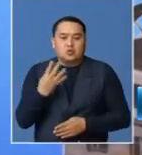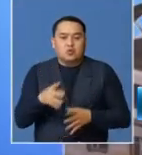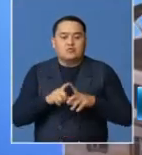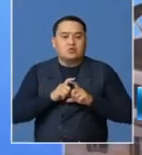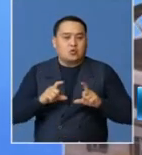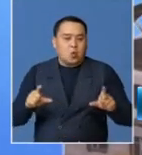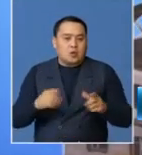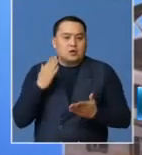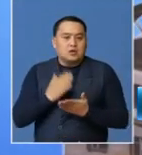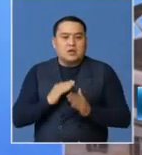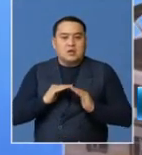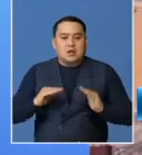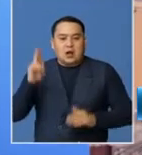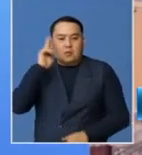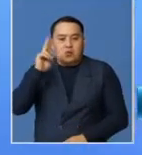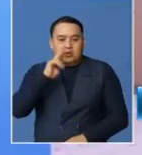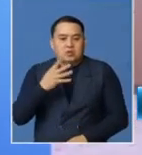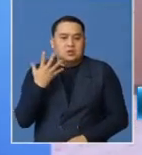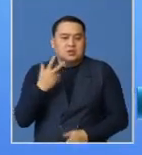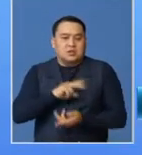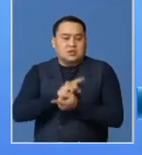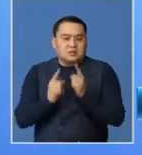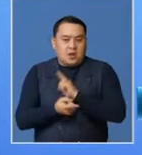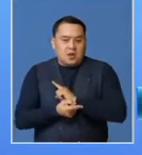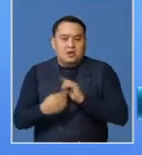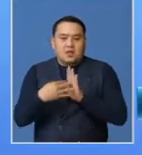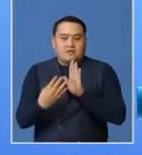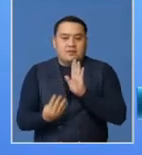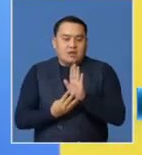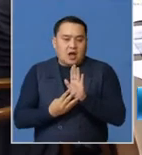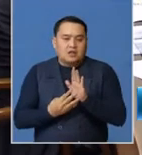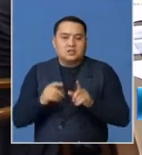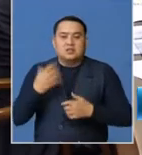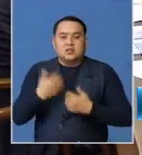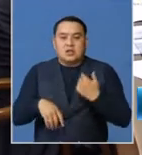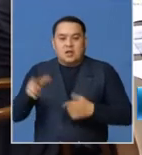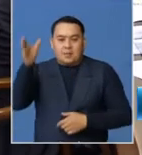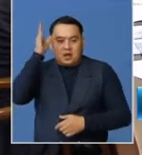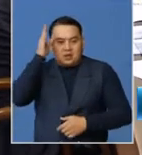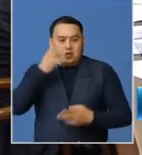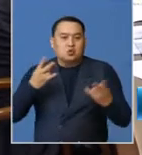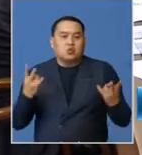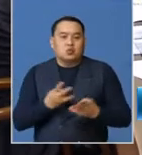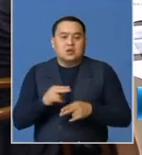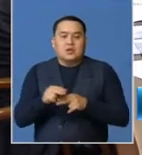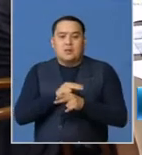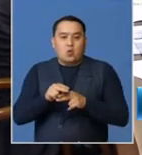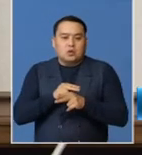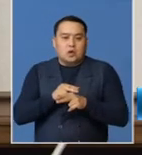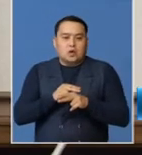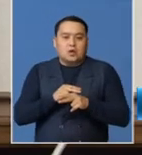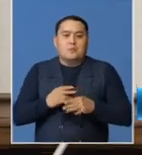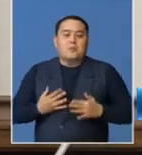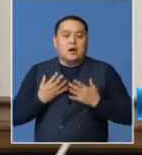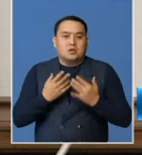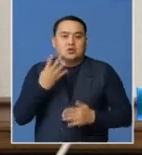общеобразовательных школах дети все еще обучаются в 3 смены. Еще 19 учреждений среднего образования нуждаются в капремонте. Есть